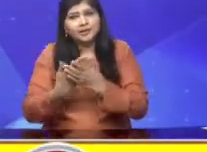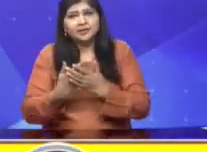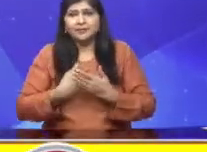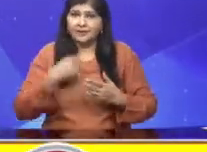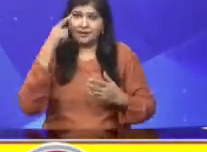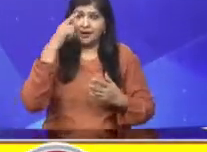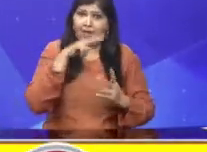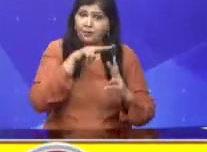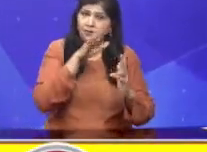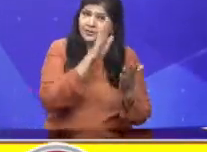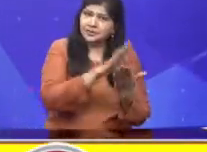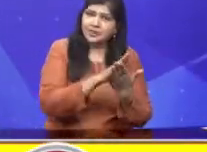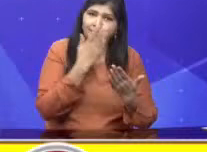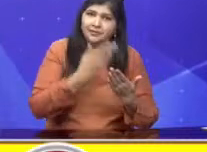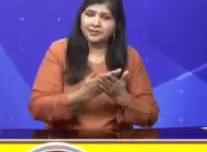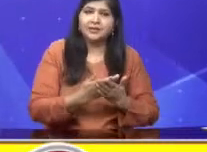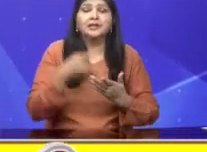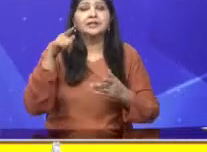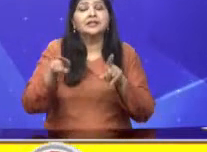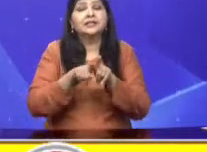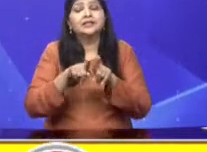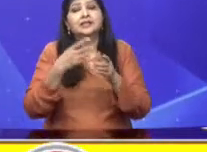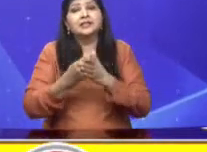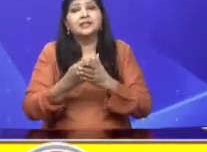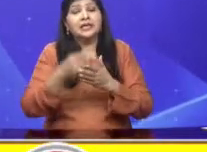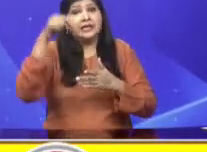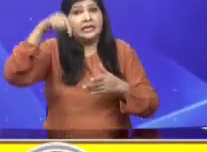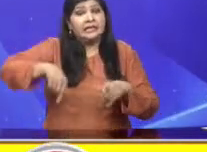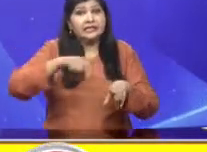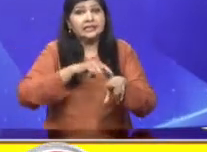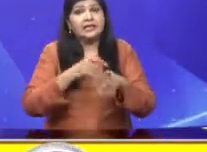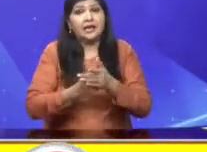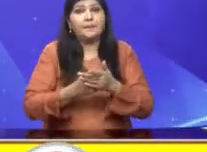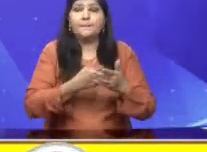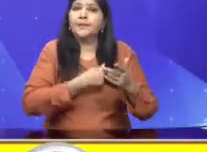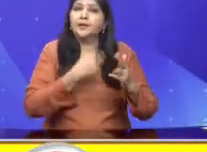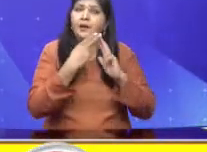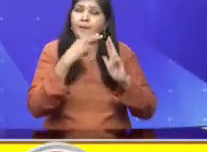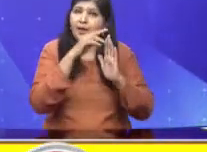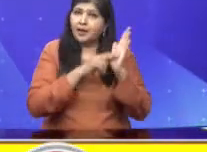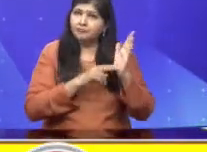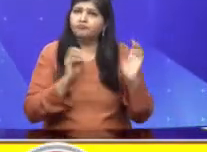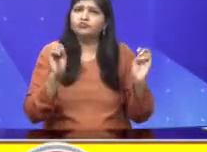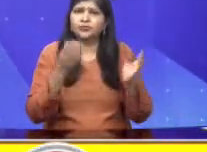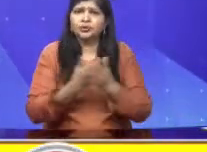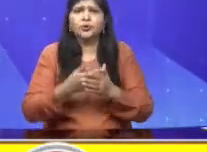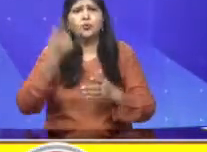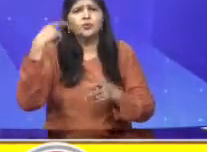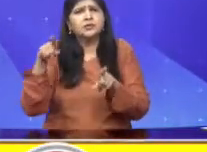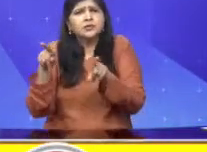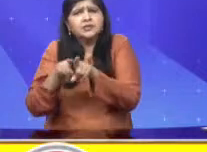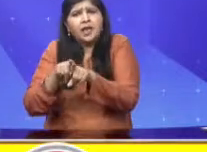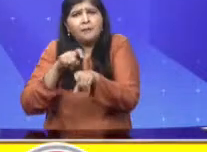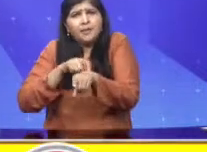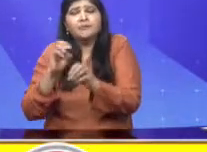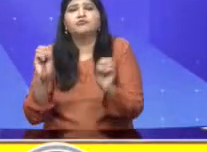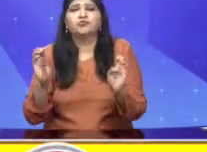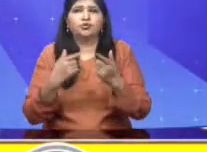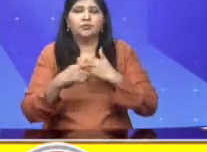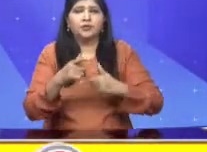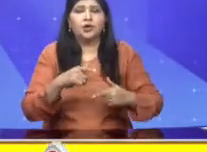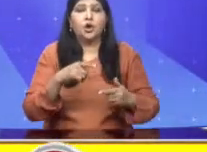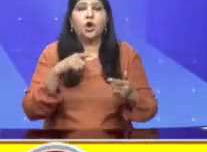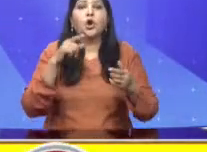आँखों के सामने हैं इसलिए इस बार मन की बात की शुरुवात उन ही पलों से करते हैं